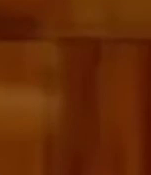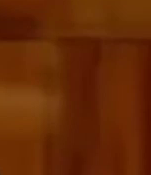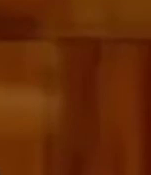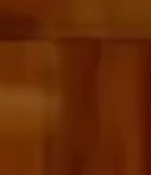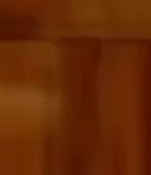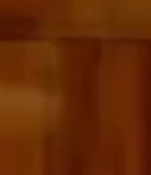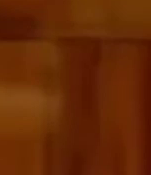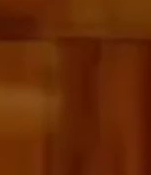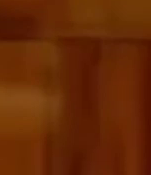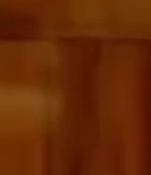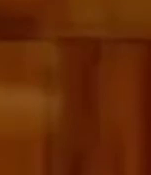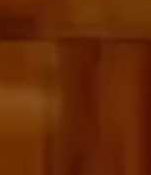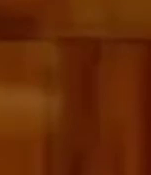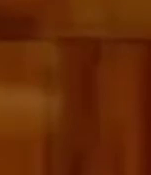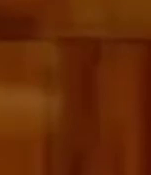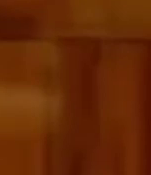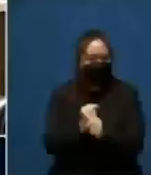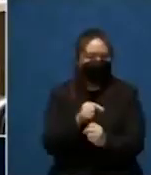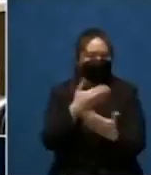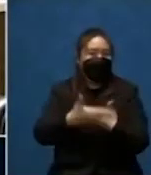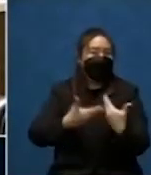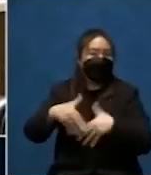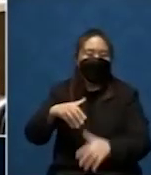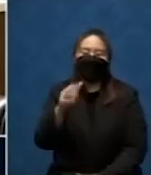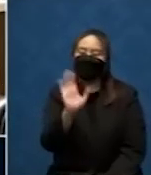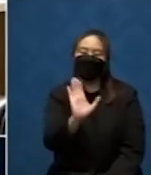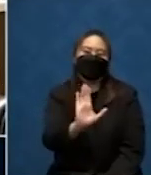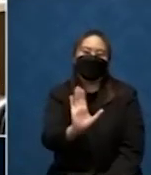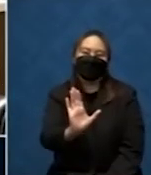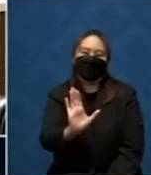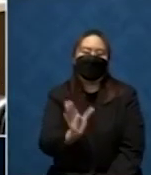ำยังไงเนี่ยเป็นเรื่องที่เขาคิดขึ้นมานะครับก็เลยเกิดเป็นกฎกระทรวงดังกล่าว